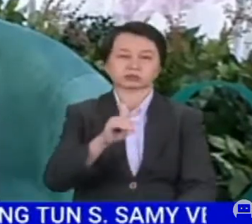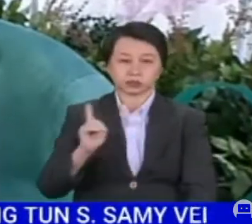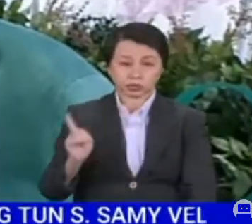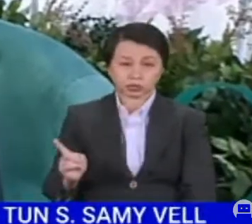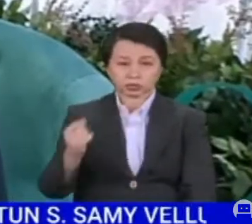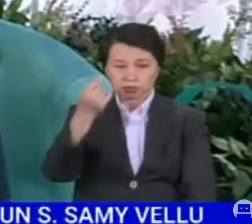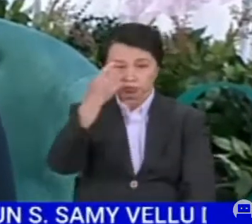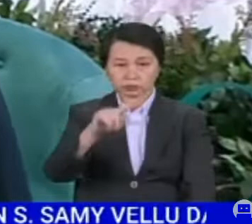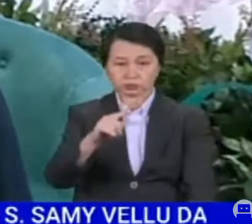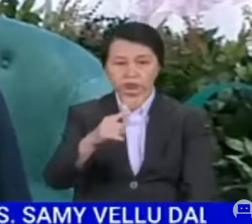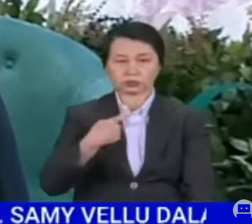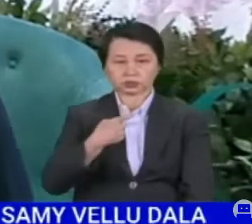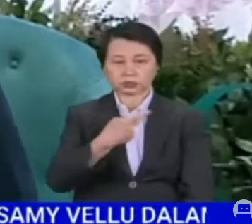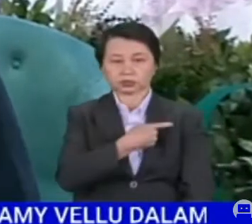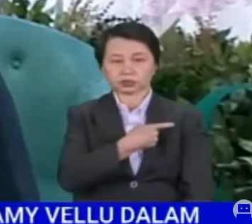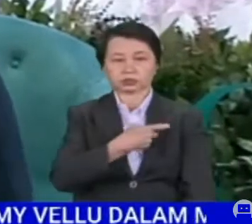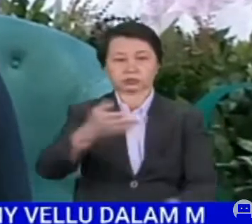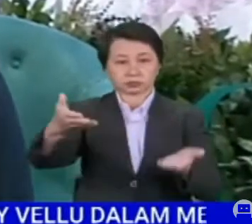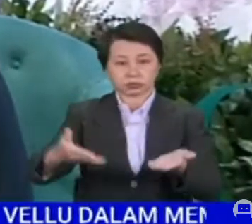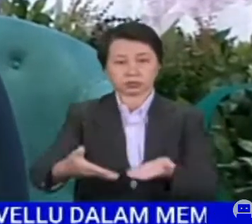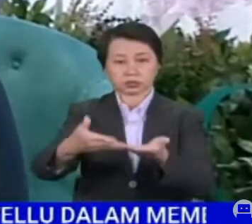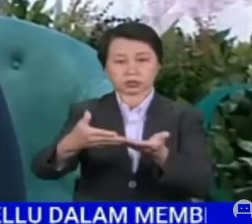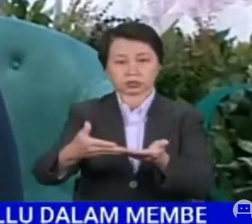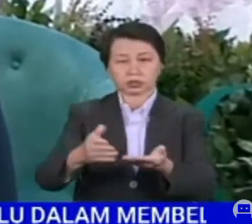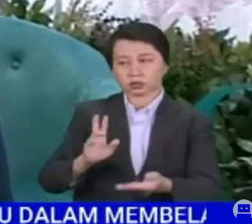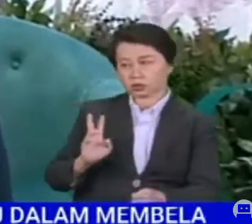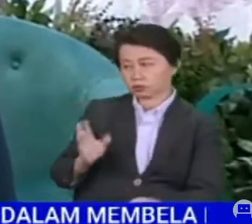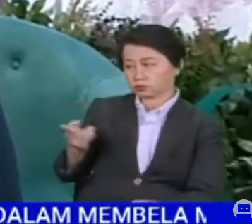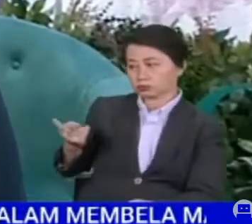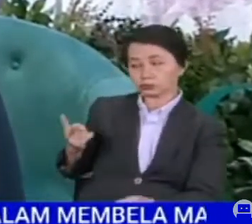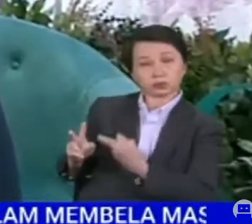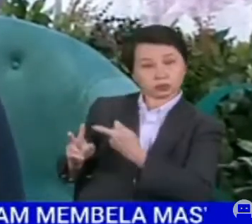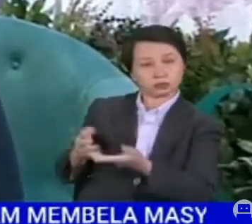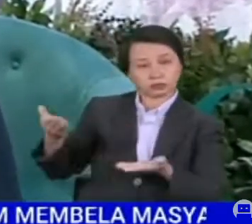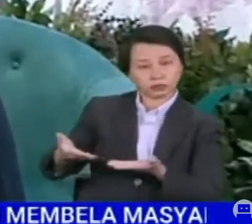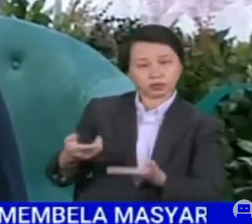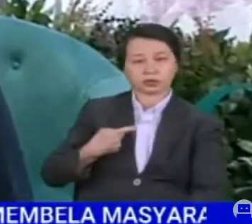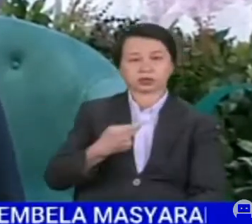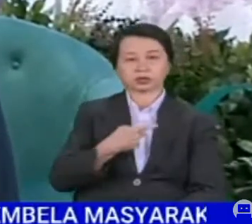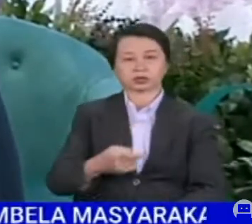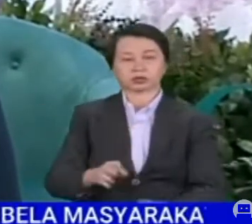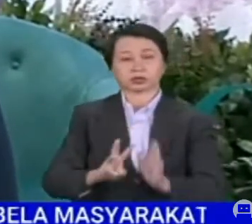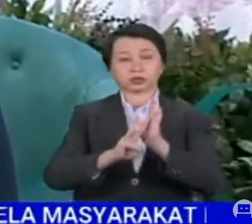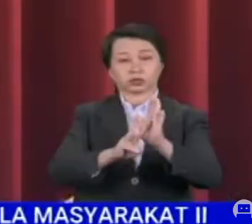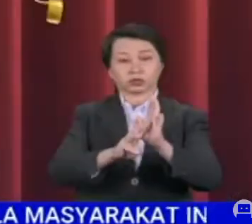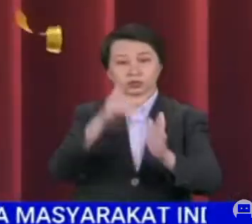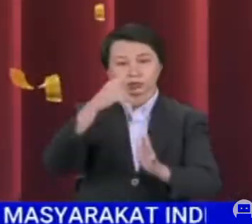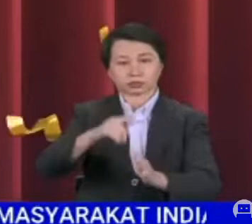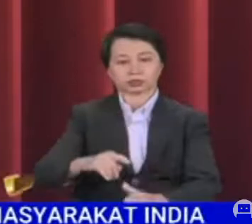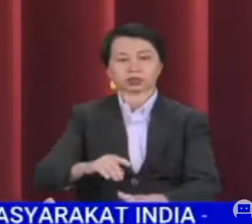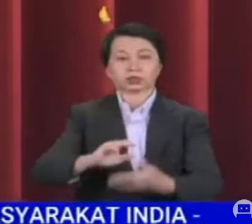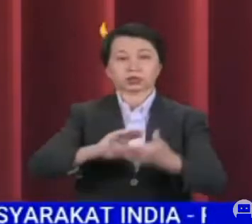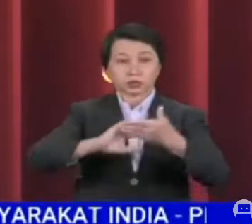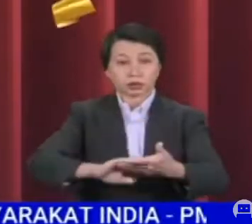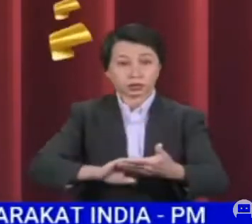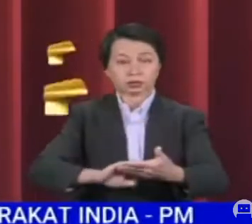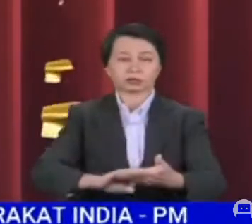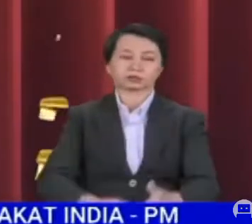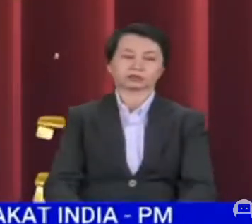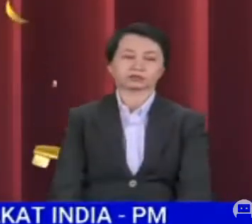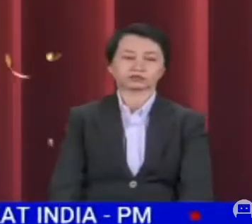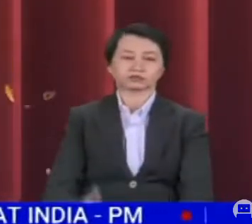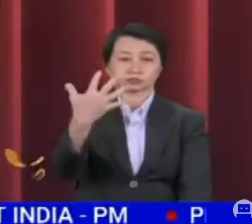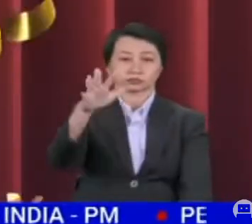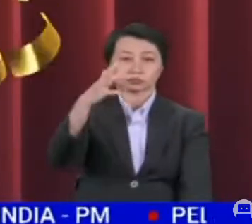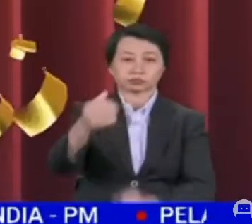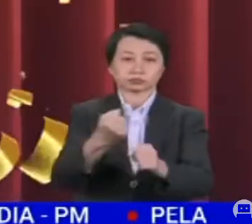untuk kita memperkenalkan Nuha dan Nafa sebagai kita punya duta untuk ijab dan kabul. Selepas 15 tahun